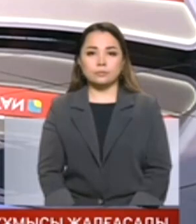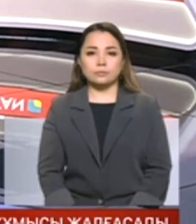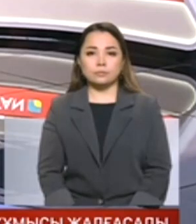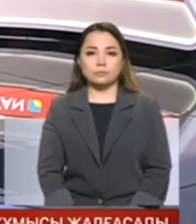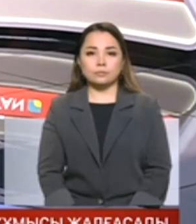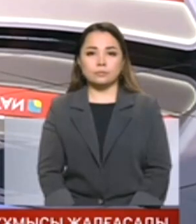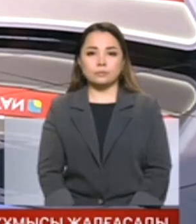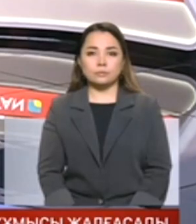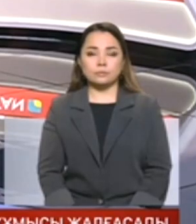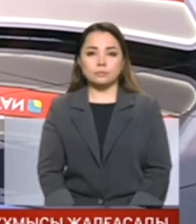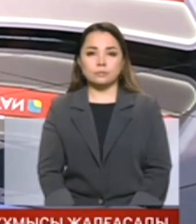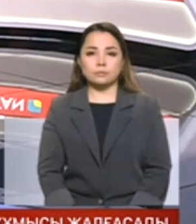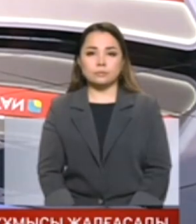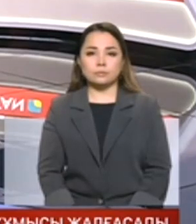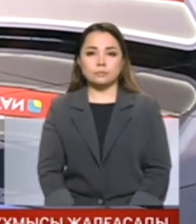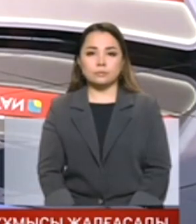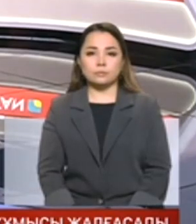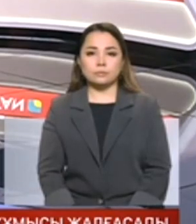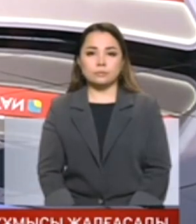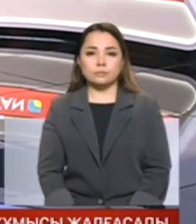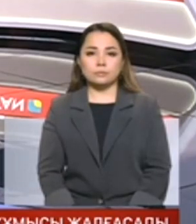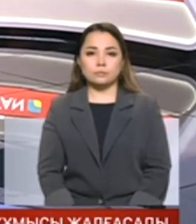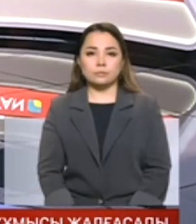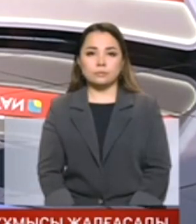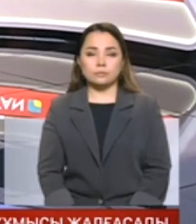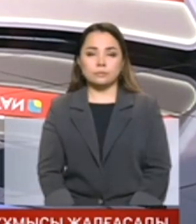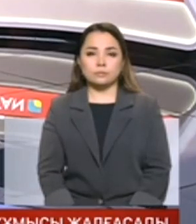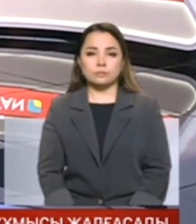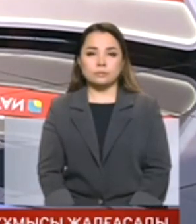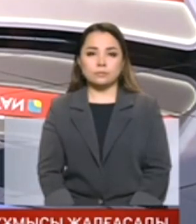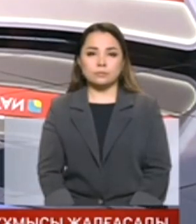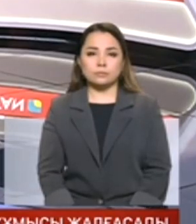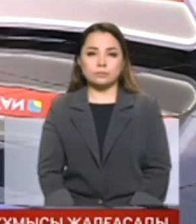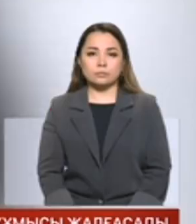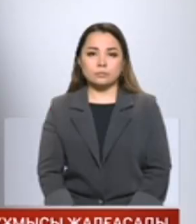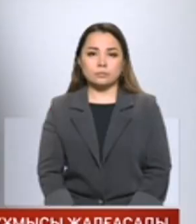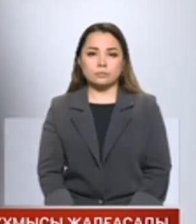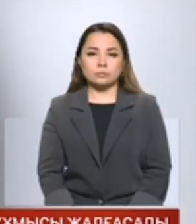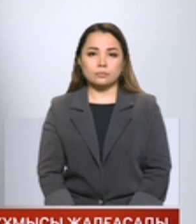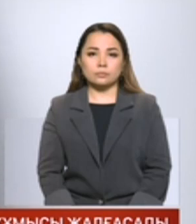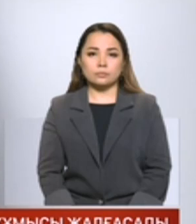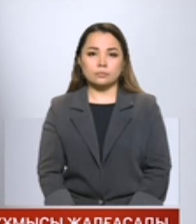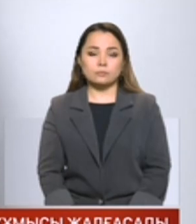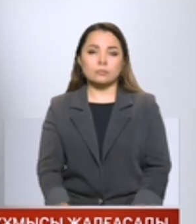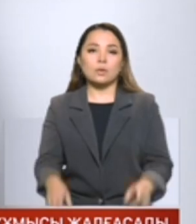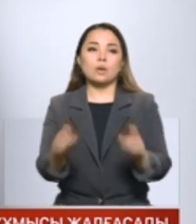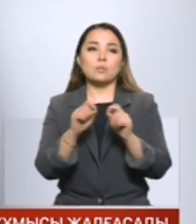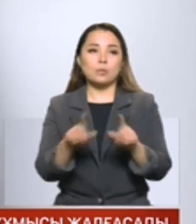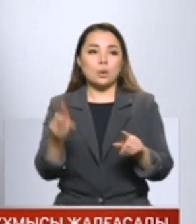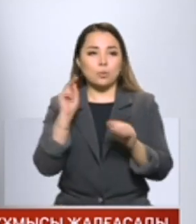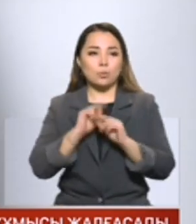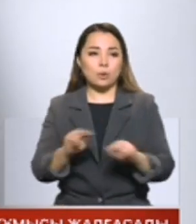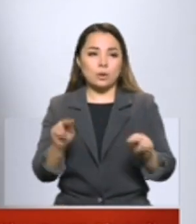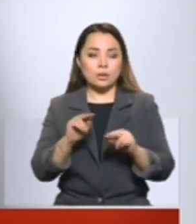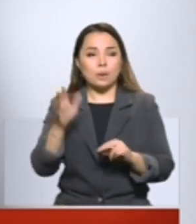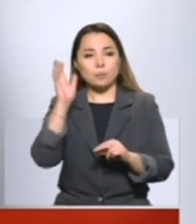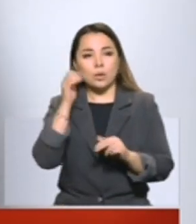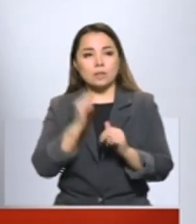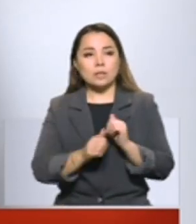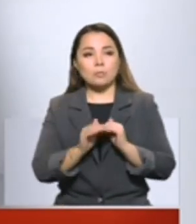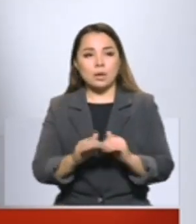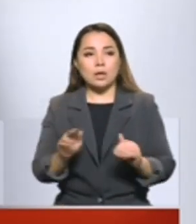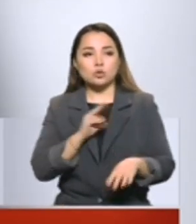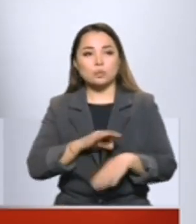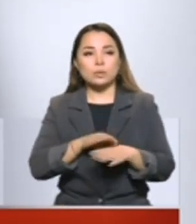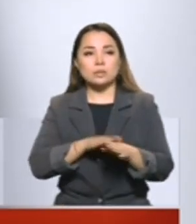Okay, I can tell very briefly some things. Мектепте мұғалімдер немесе психологтар әр баламен